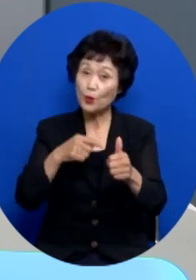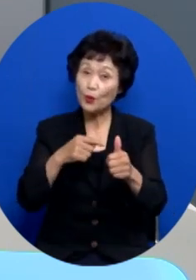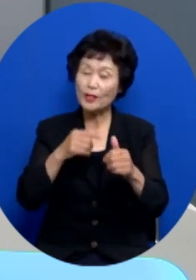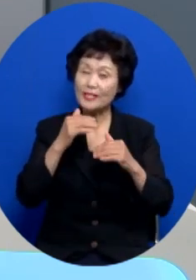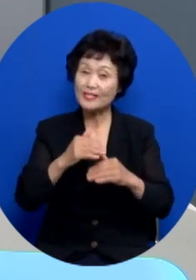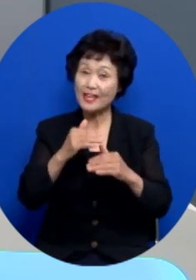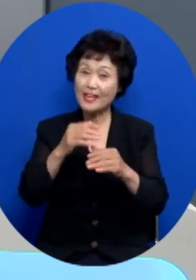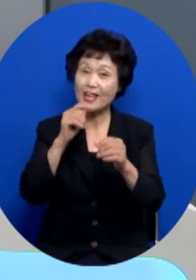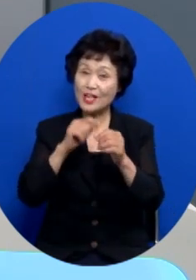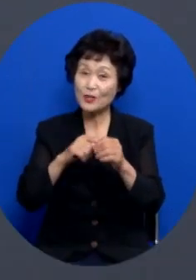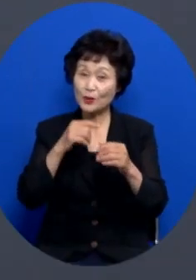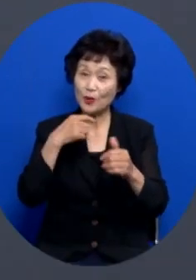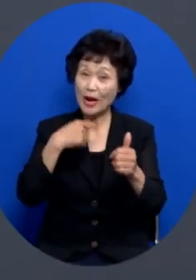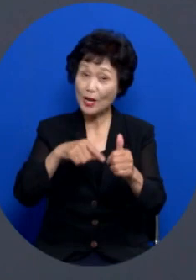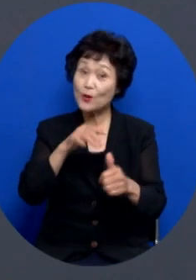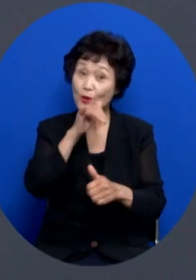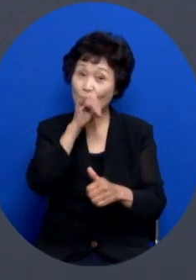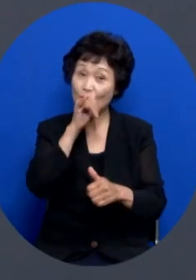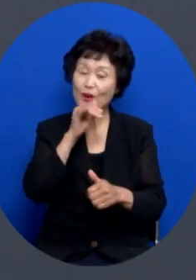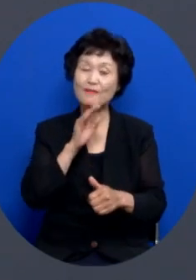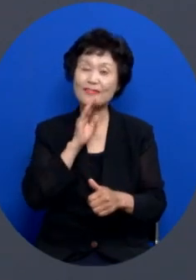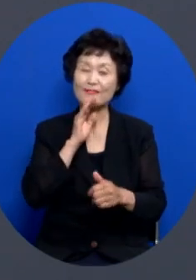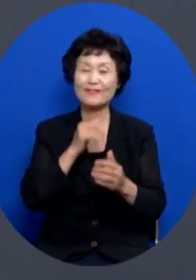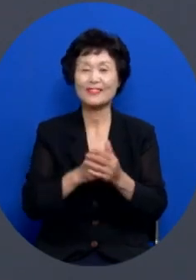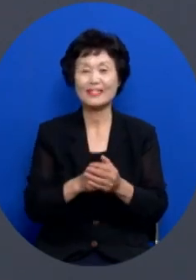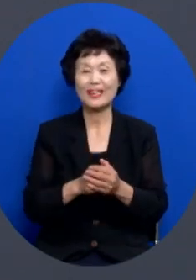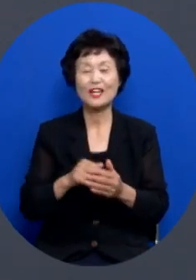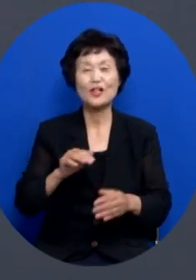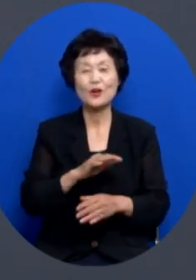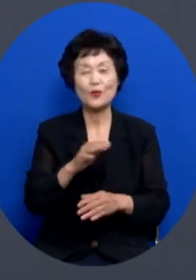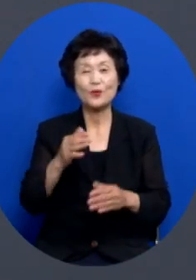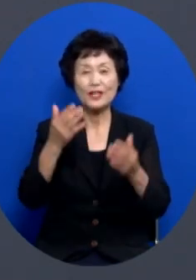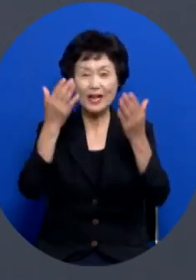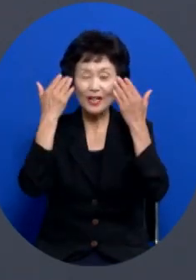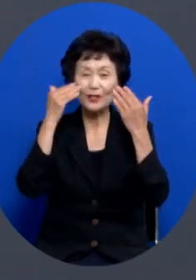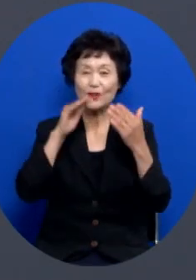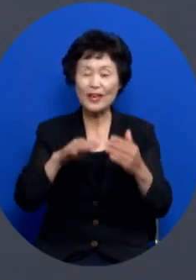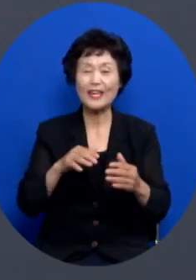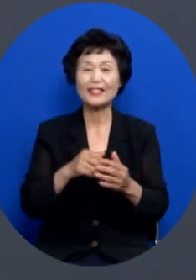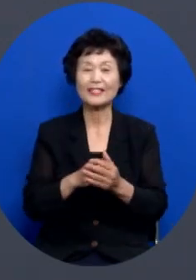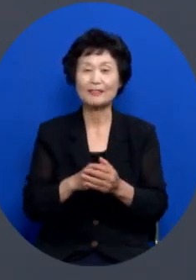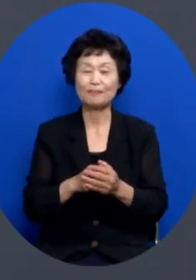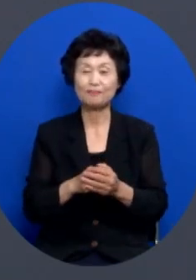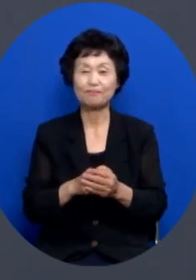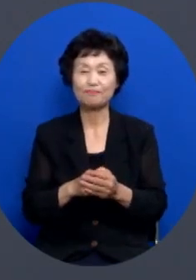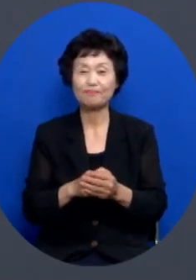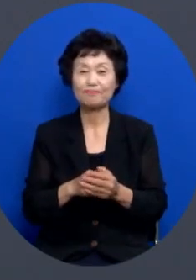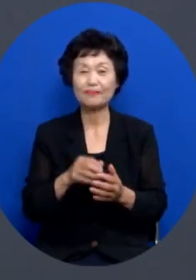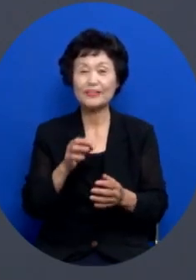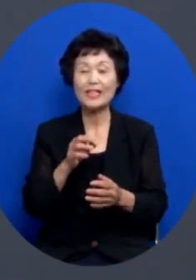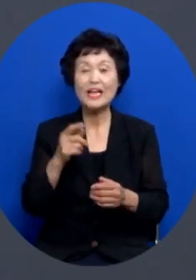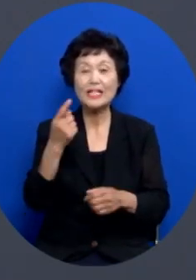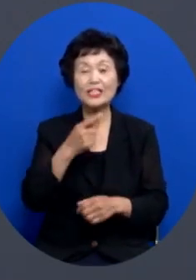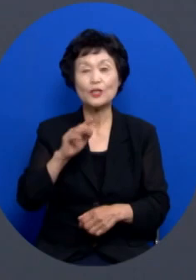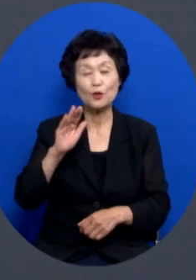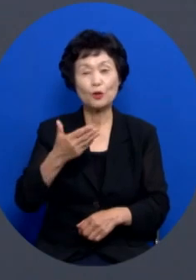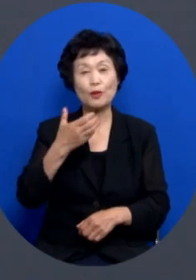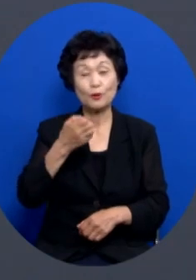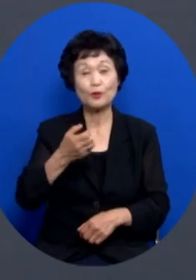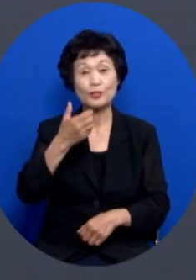교육을 진행하고 계신다고요? 세일의 기독학교는 양평군 옥천면에 위치하고 있습니다.